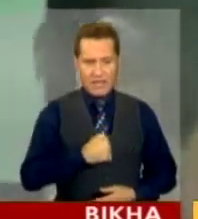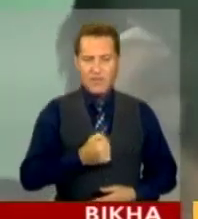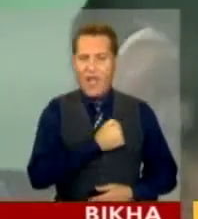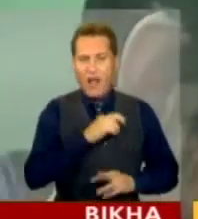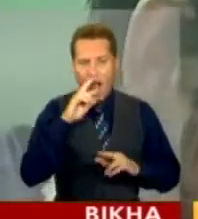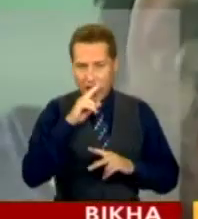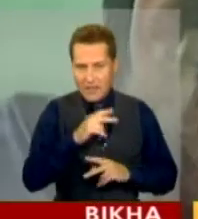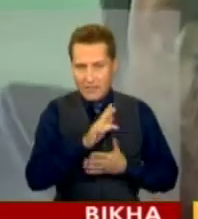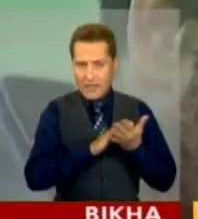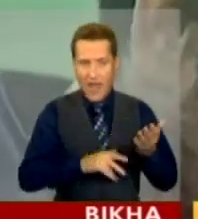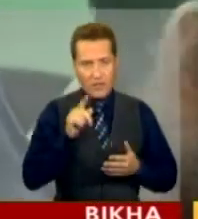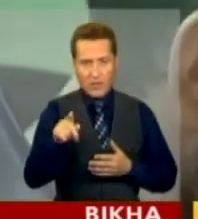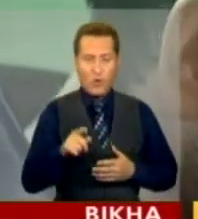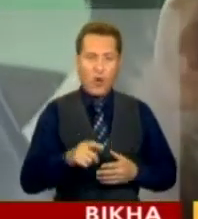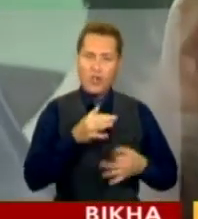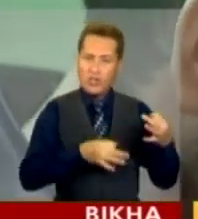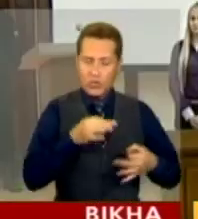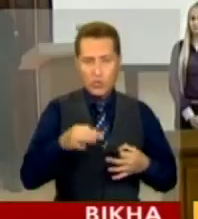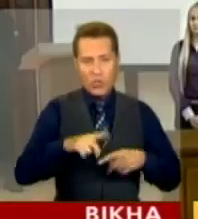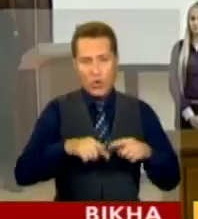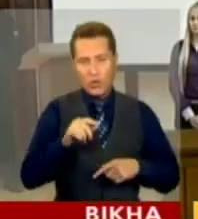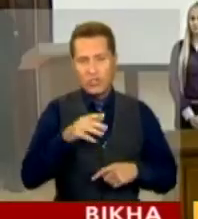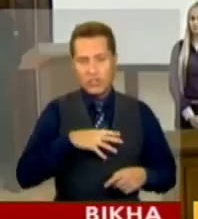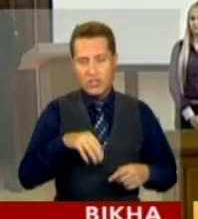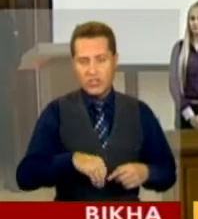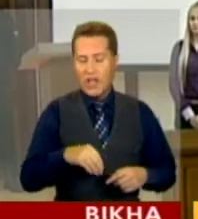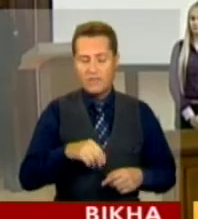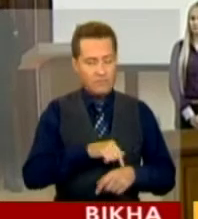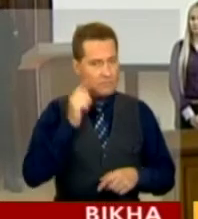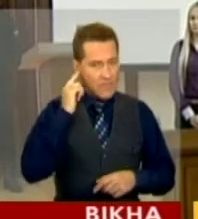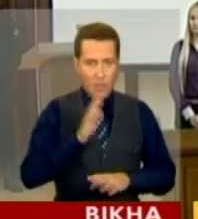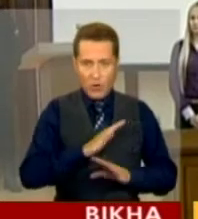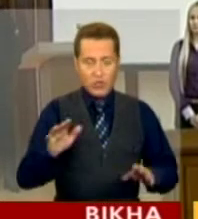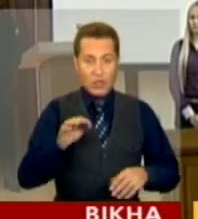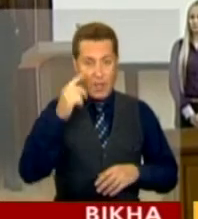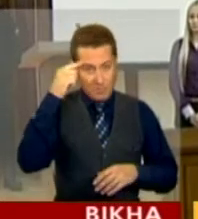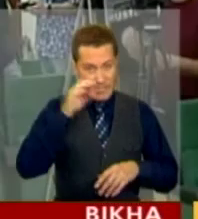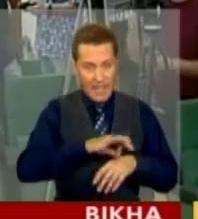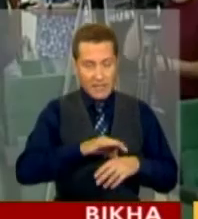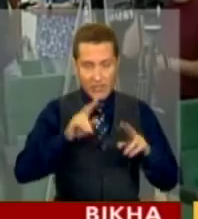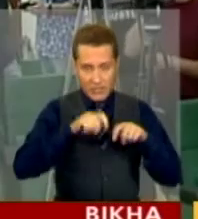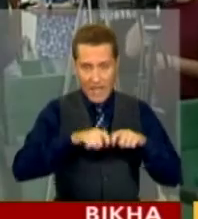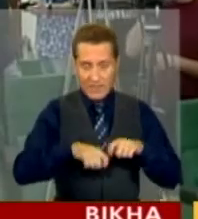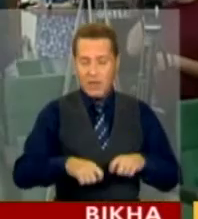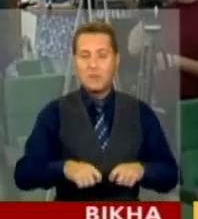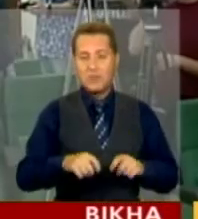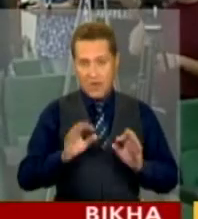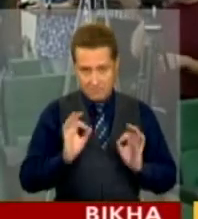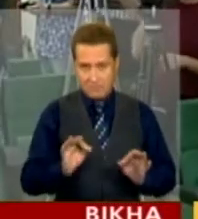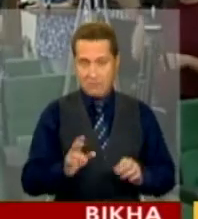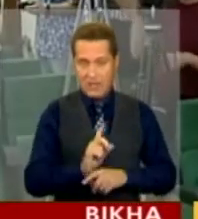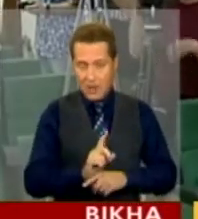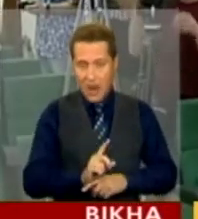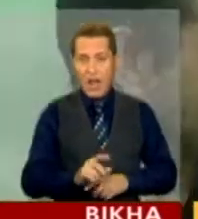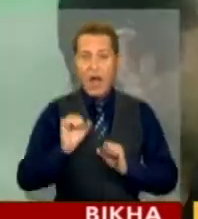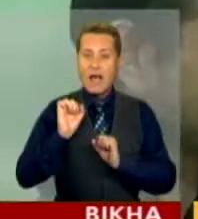від нього ані суд, ані родичі жертв так і не почули. Психіатрична експертиза визнала Помазуна цілком осудним. Захист же